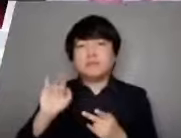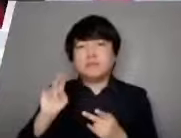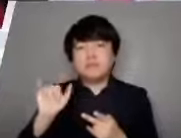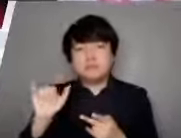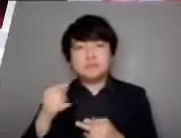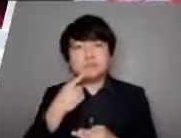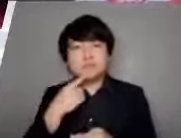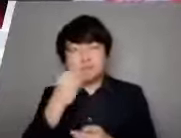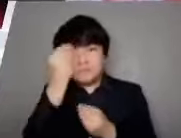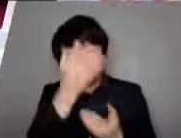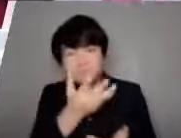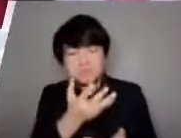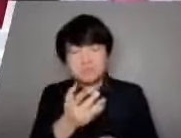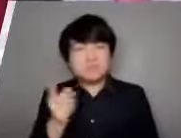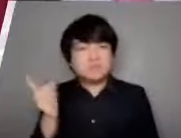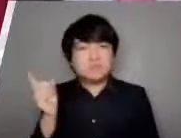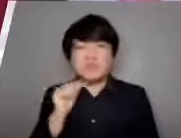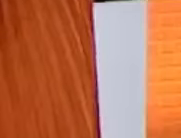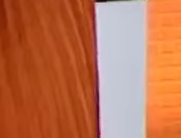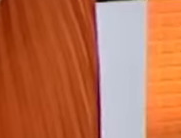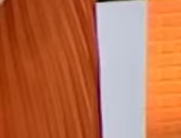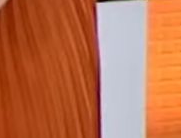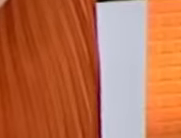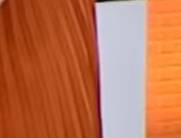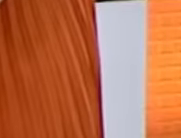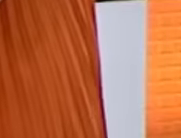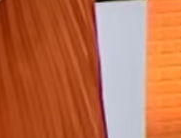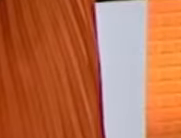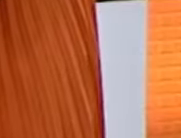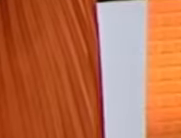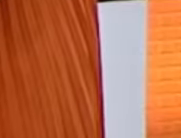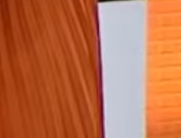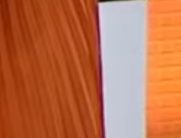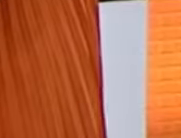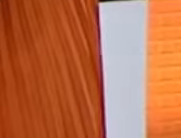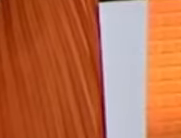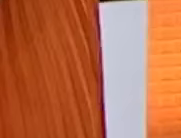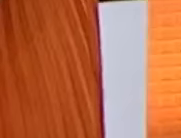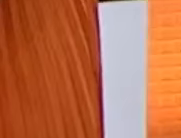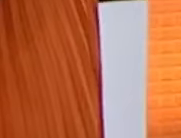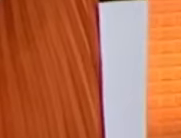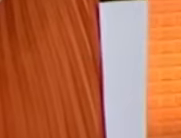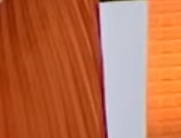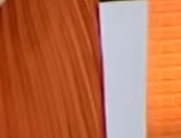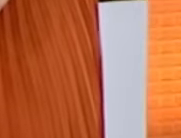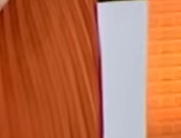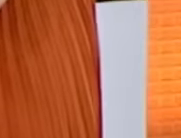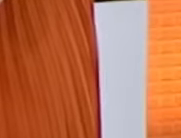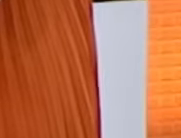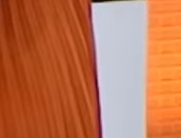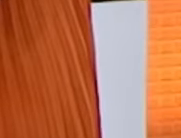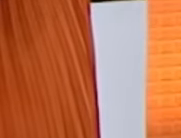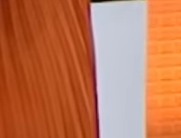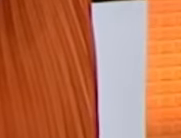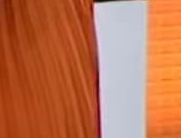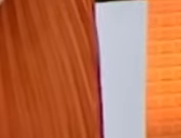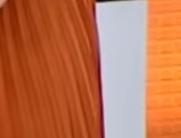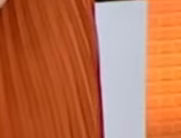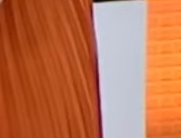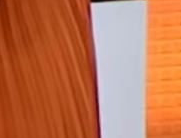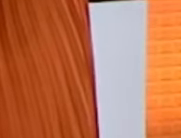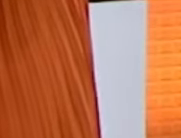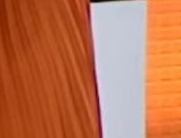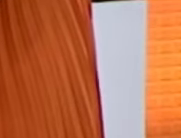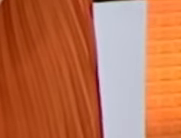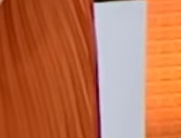hindi dadalo. Mga kapuso, para una ka sa mga balita, mag-subscribe sa GMA Integrated News sa YouTube. Sa